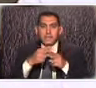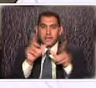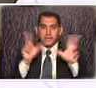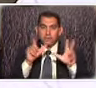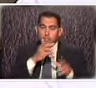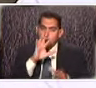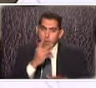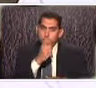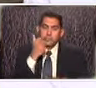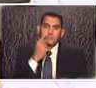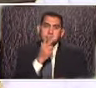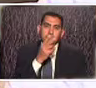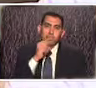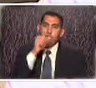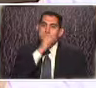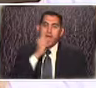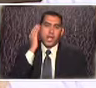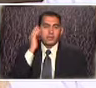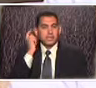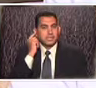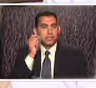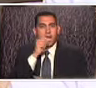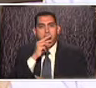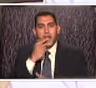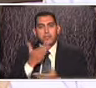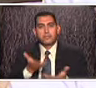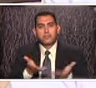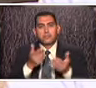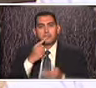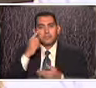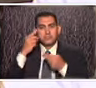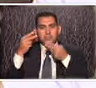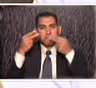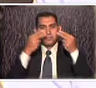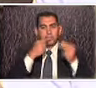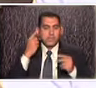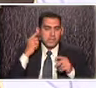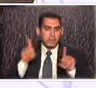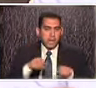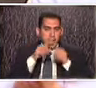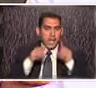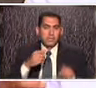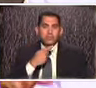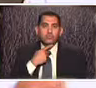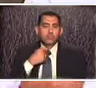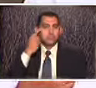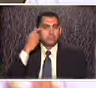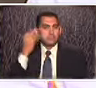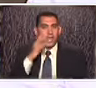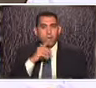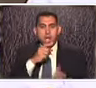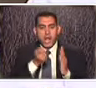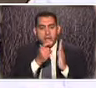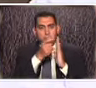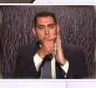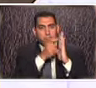ممكن يؤثر فيك في اغنيه فيها معاني راقيه لحن جميل ممكن يؤثر فيك في قصيده